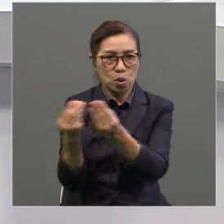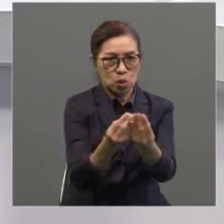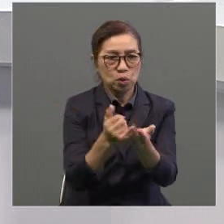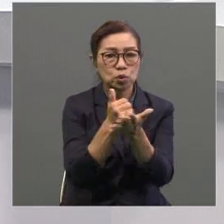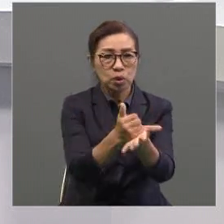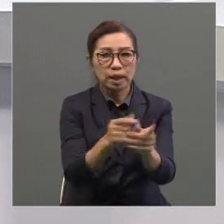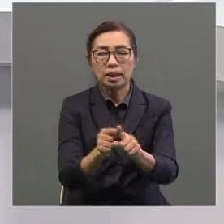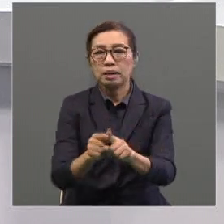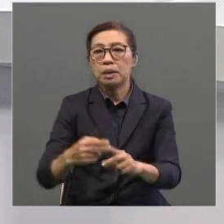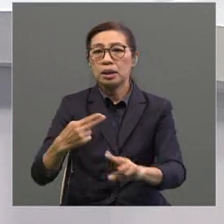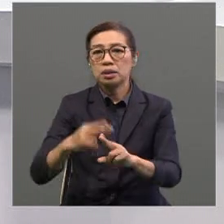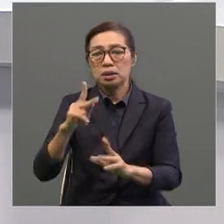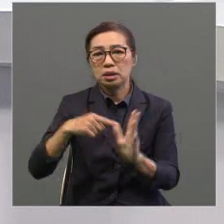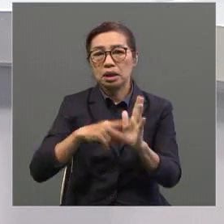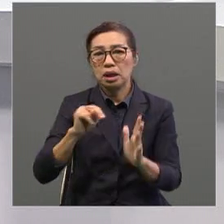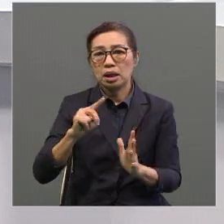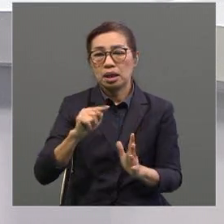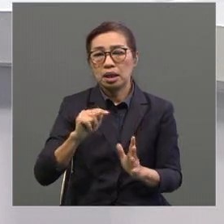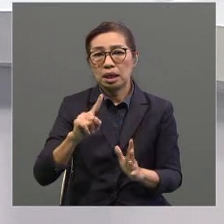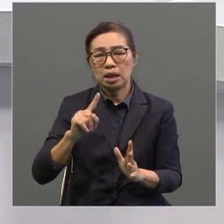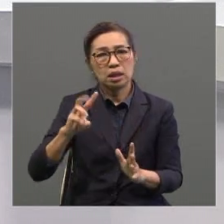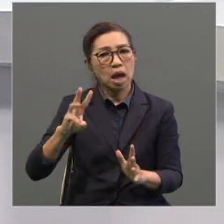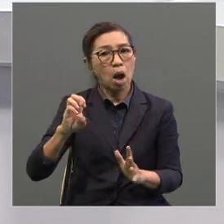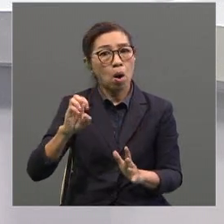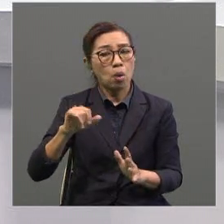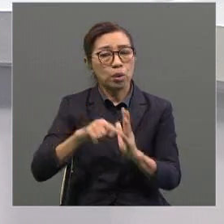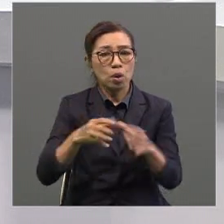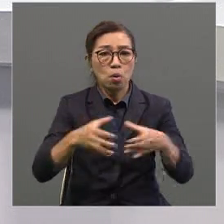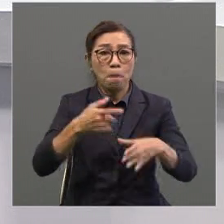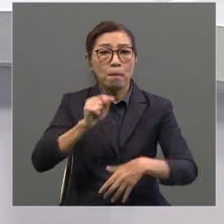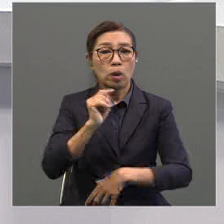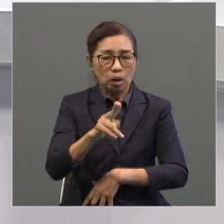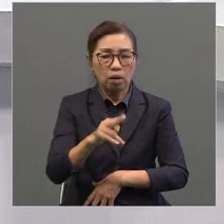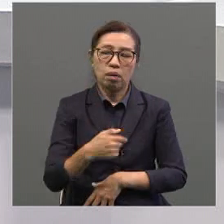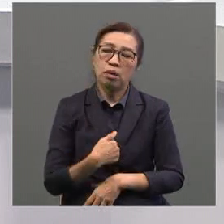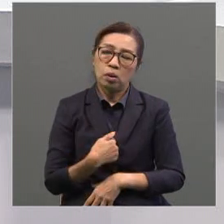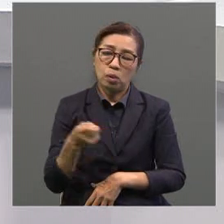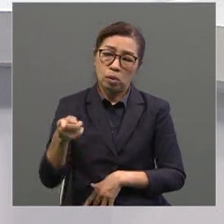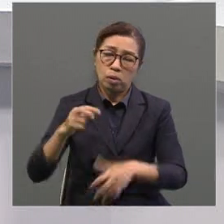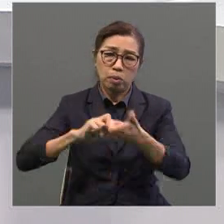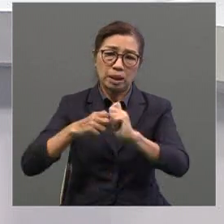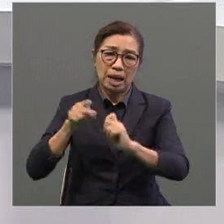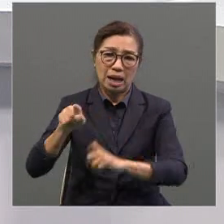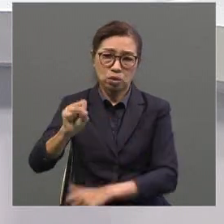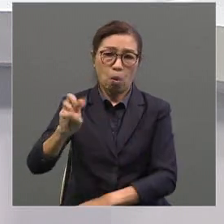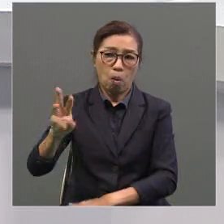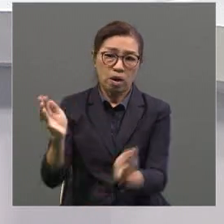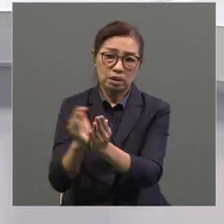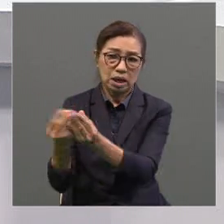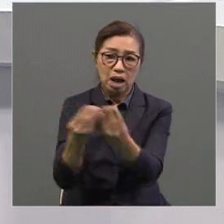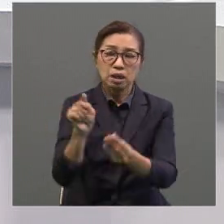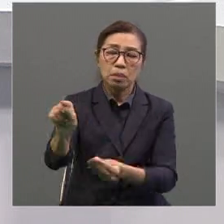อย่างคุณกันต์เองนะคะพรรคเป็นธรรมก็ออกมาพูดอยู่เหมือนกันนะคะว่าถ้าอย่างนั้นแล้วมันติดขัดเกี่ยวกับเรื่องของสว